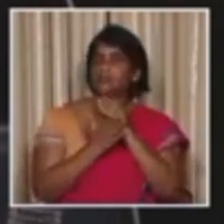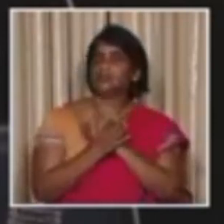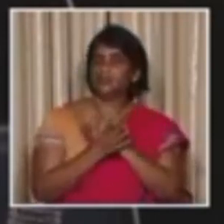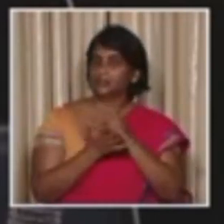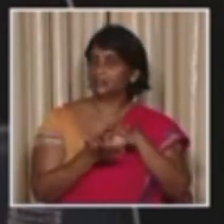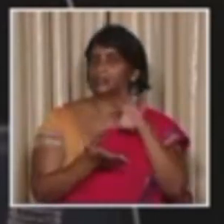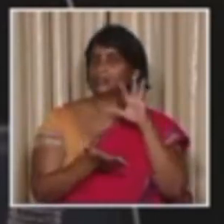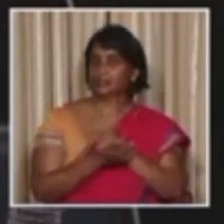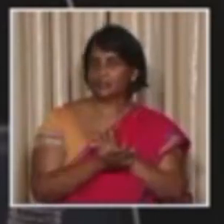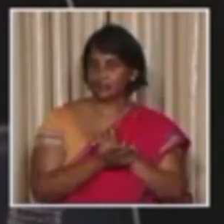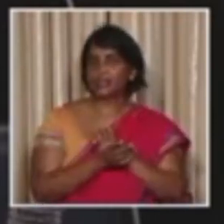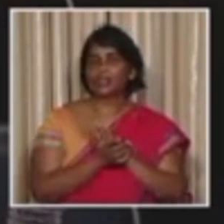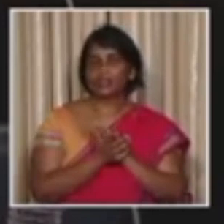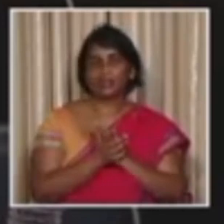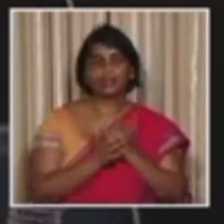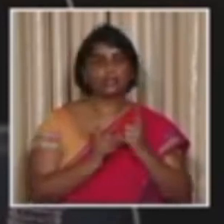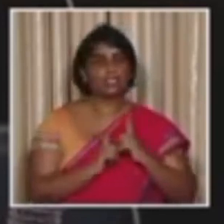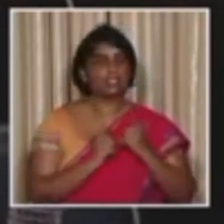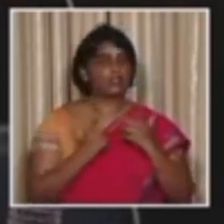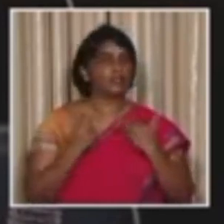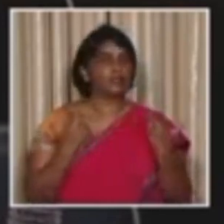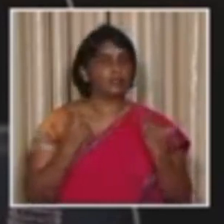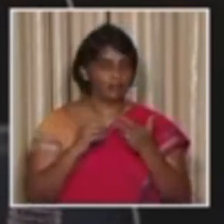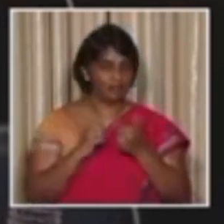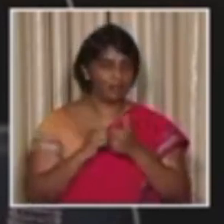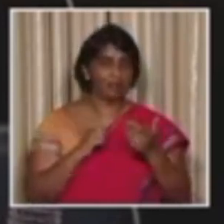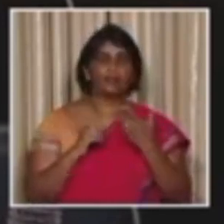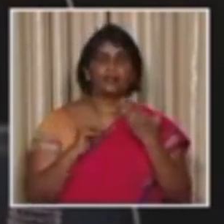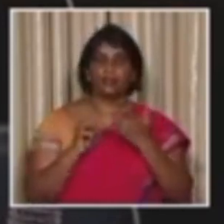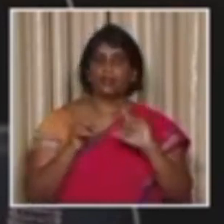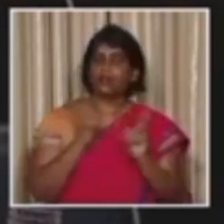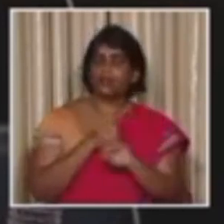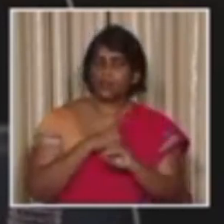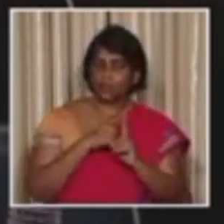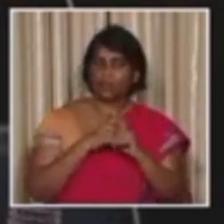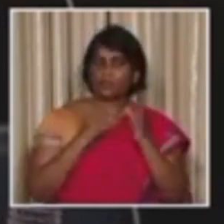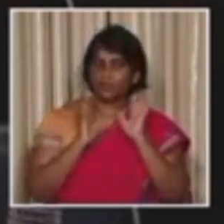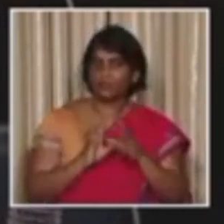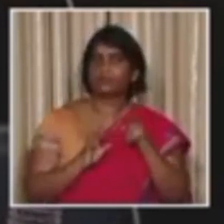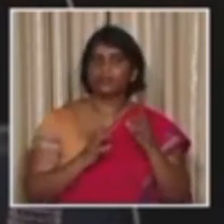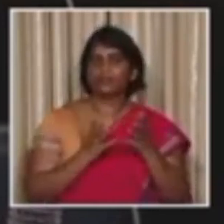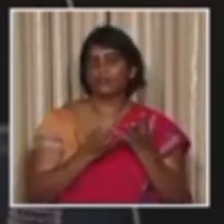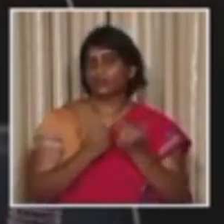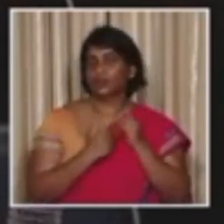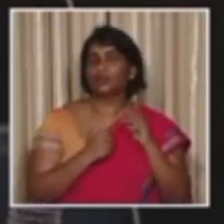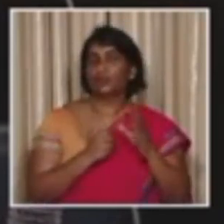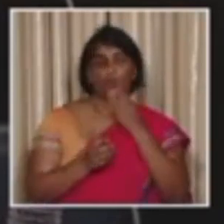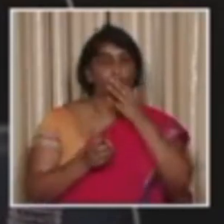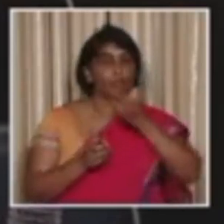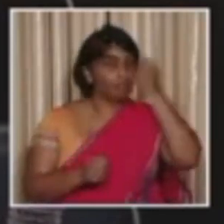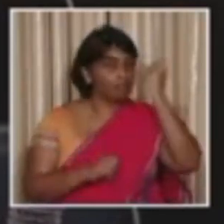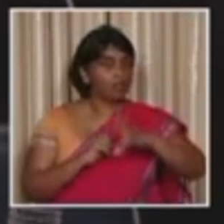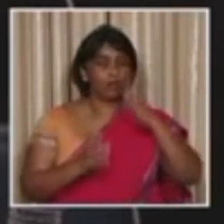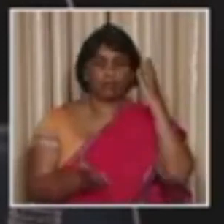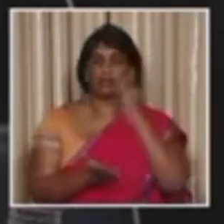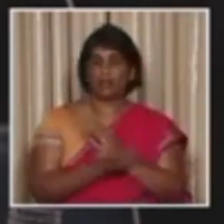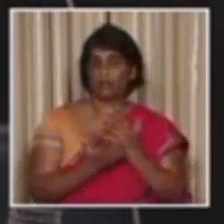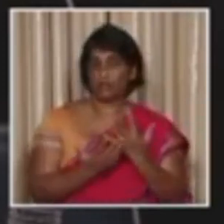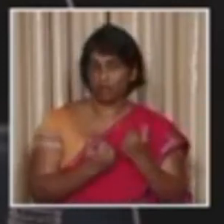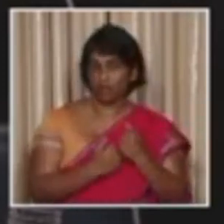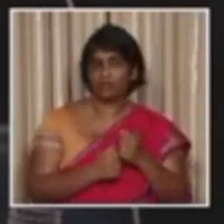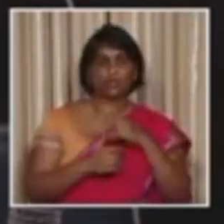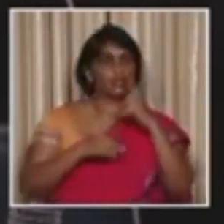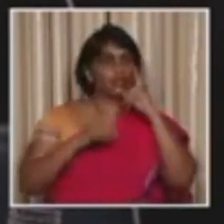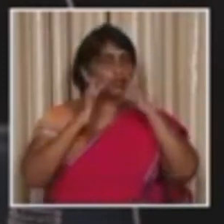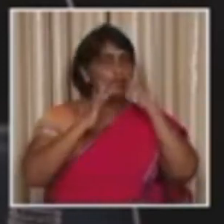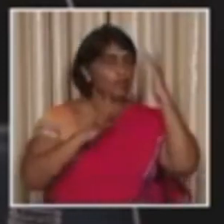கொடூர யுத்தத்தை குண்டு பொழிவதை நிறுத்த வேண்டும். இந்த நாட்டிலிருந்து மாத்திரமல்ல உலக நாடுகளை கேட்டுக்கொண்டிருக்கிறது.